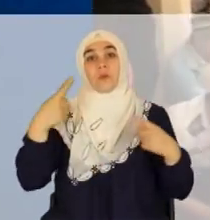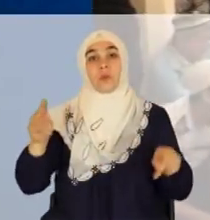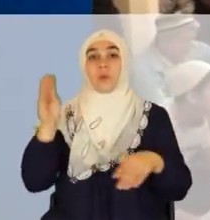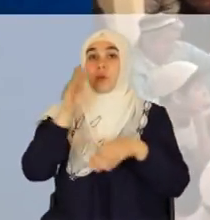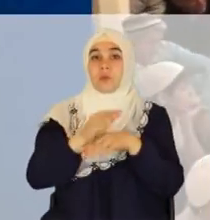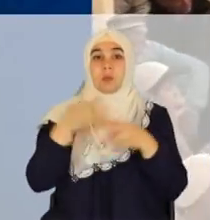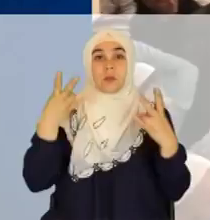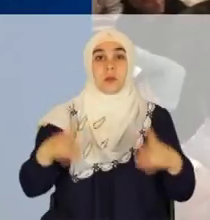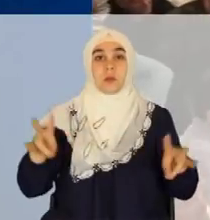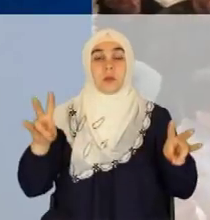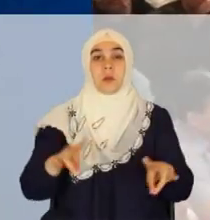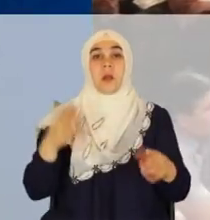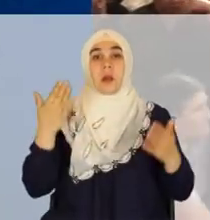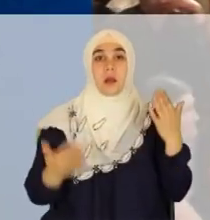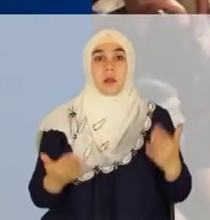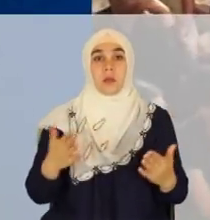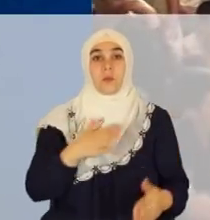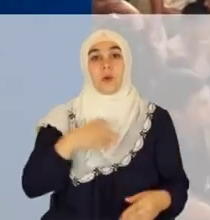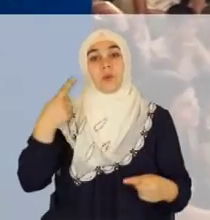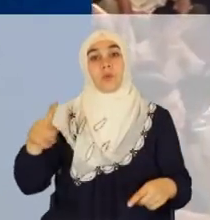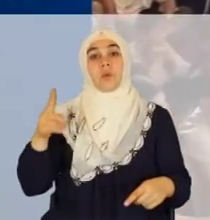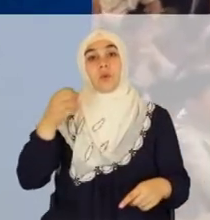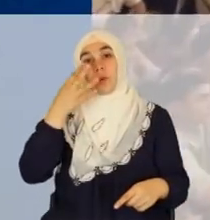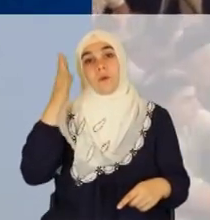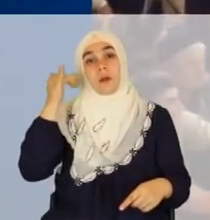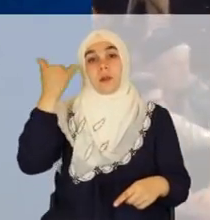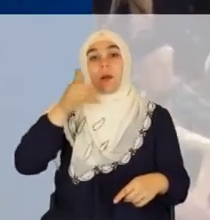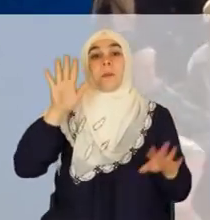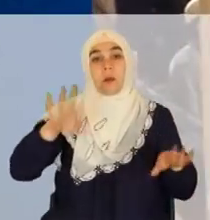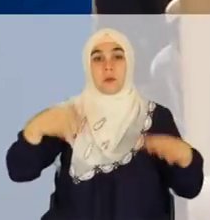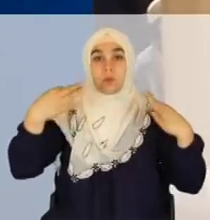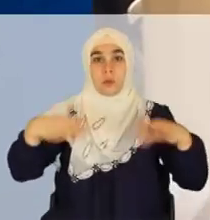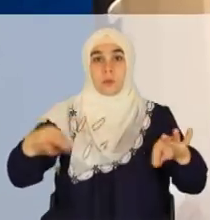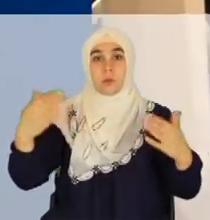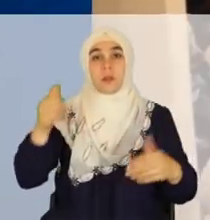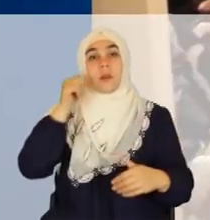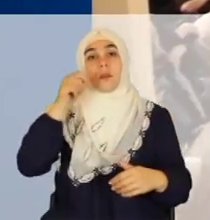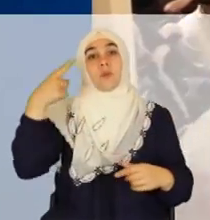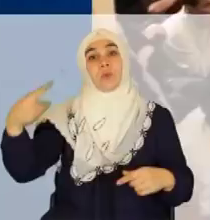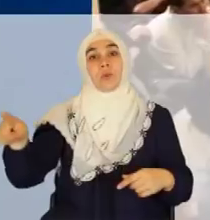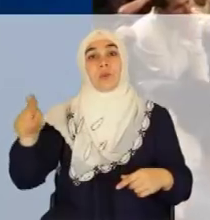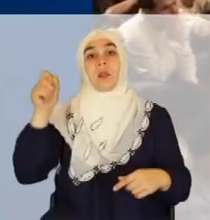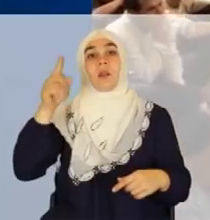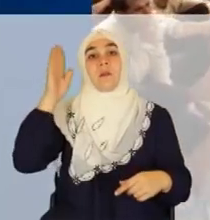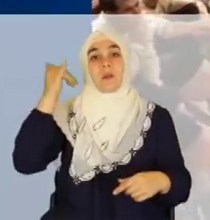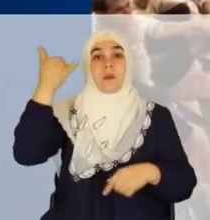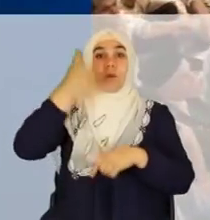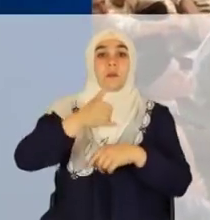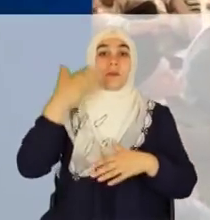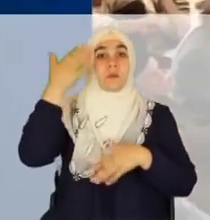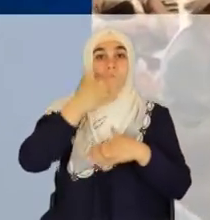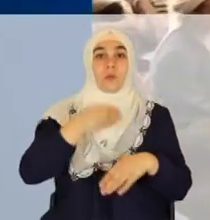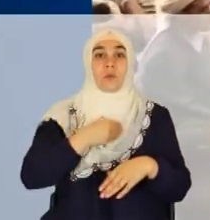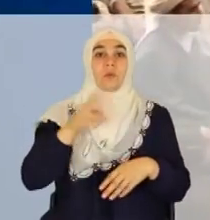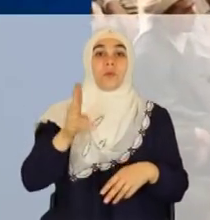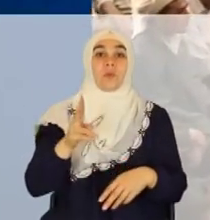koşmasın. Eğer bugün bırakı gününün suğunu koşuşa icabet versek, ertesi bir tersi pillanın suğunu koşmaksız olardı